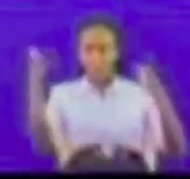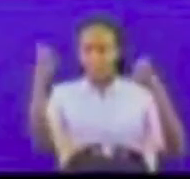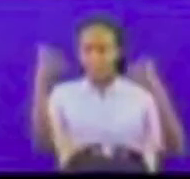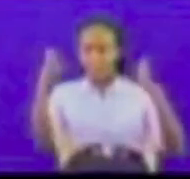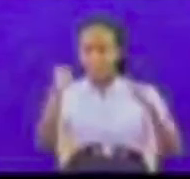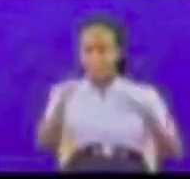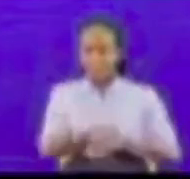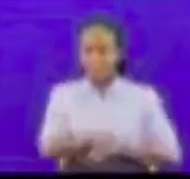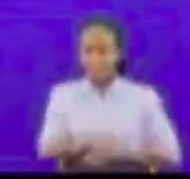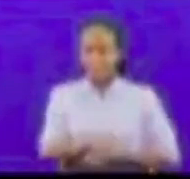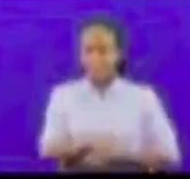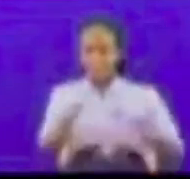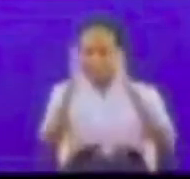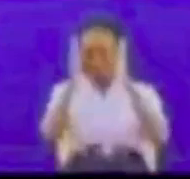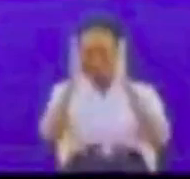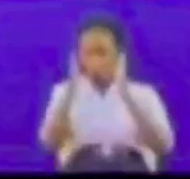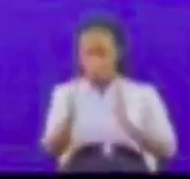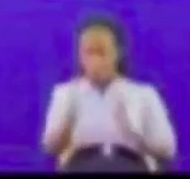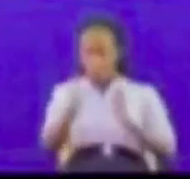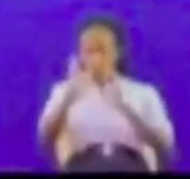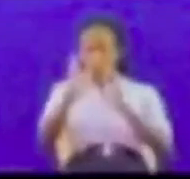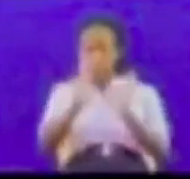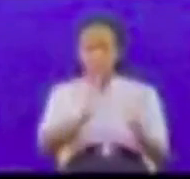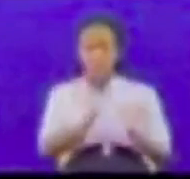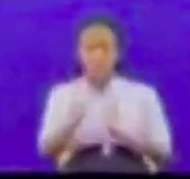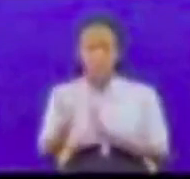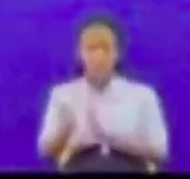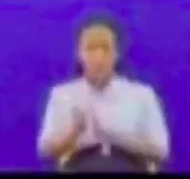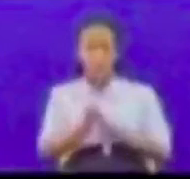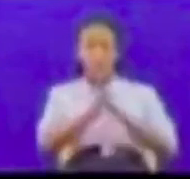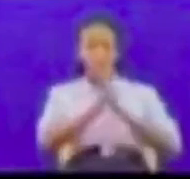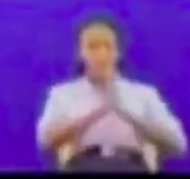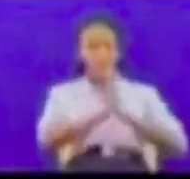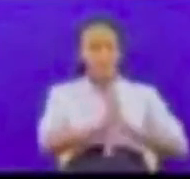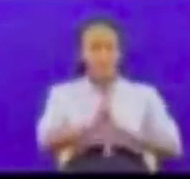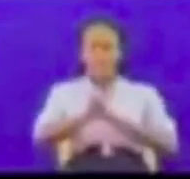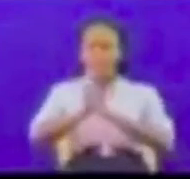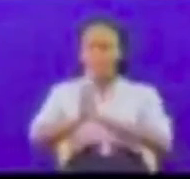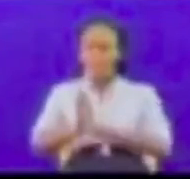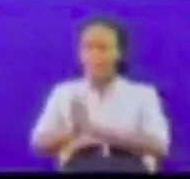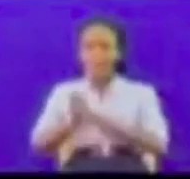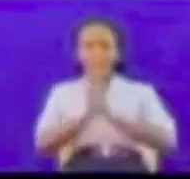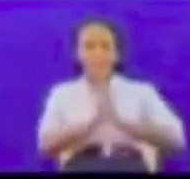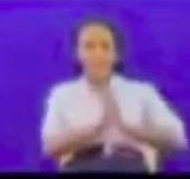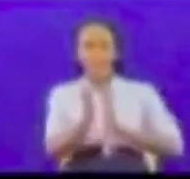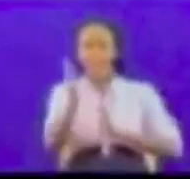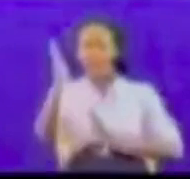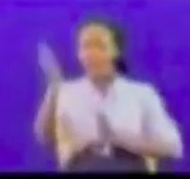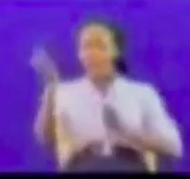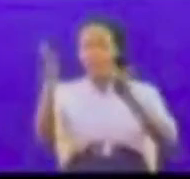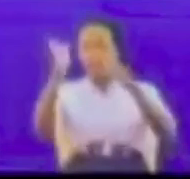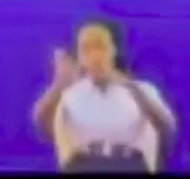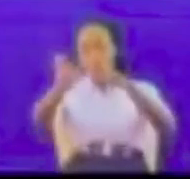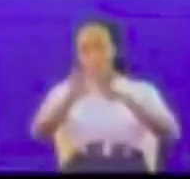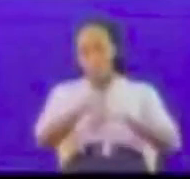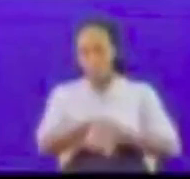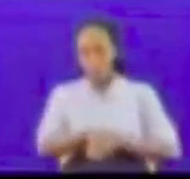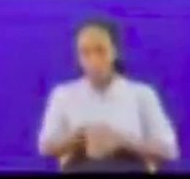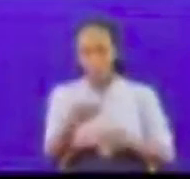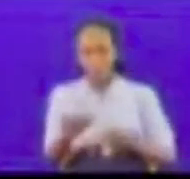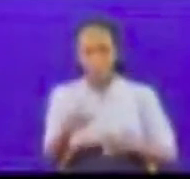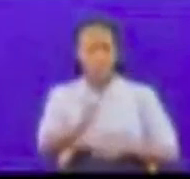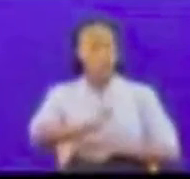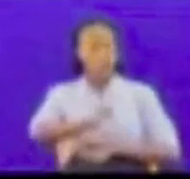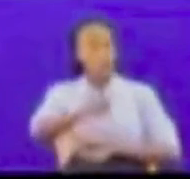Kwa hiyo Mheshimiwa Mpango, asante sana. Asante sana. Ubarikiwe sana. Na sasa tunakuruhusu ndugu